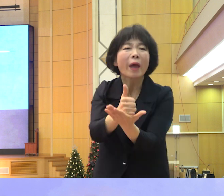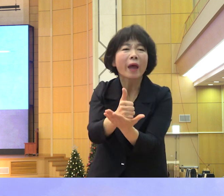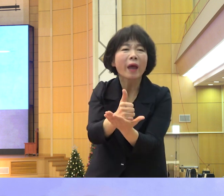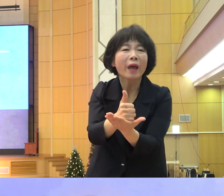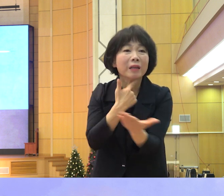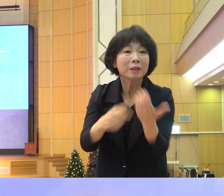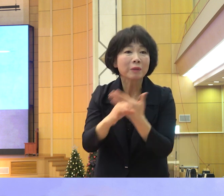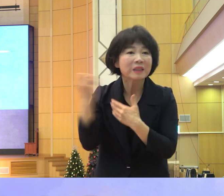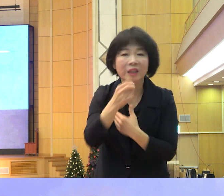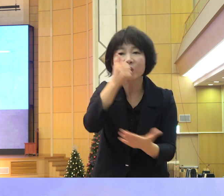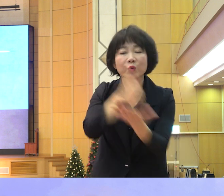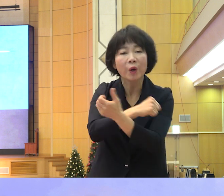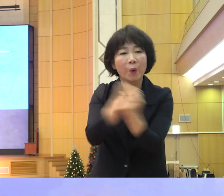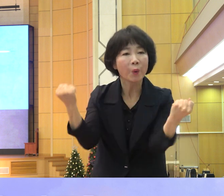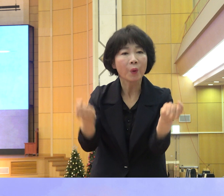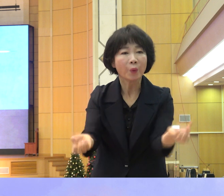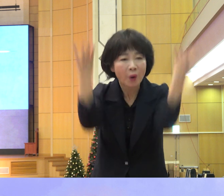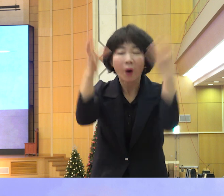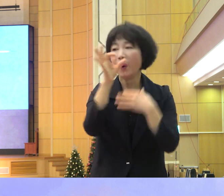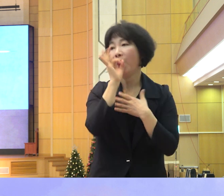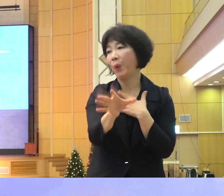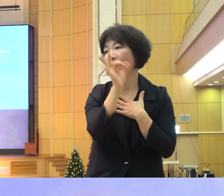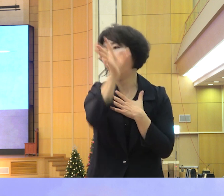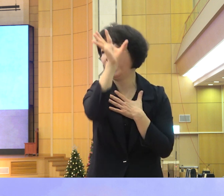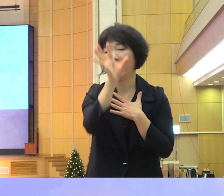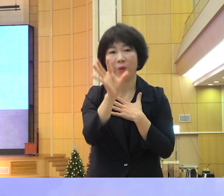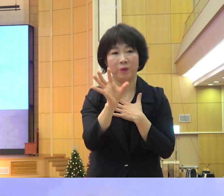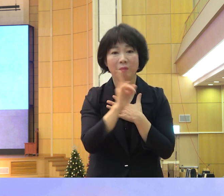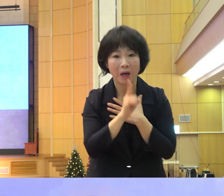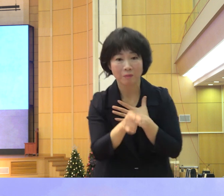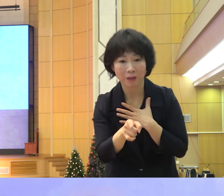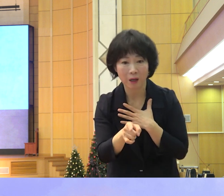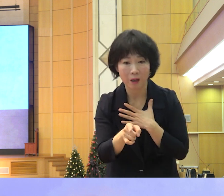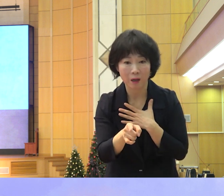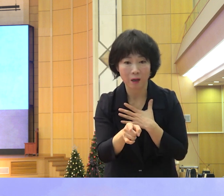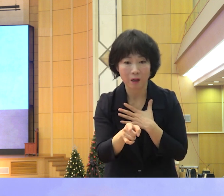다시 속죄하는 제사가 없고.